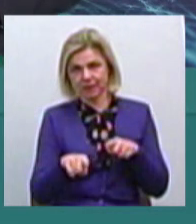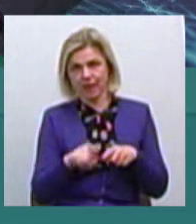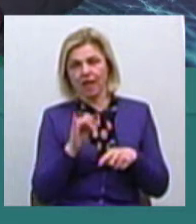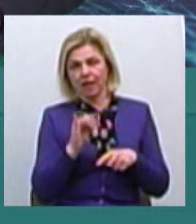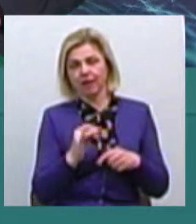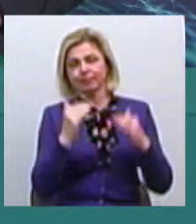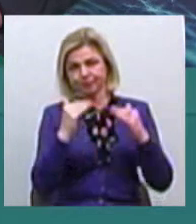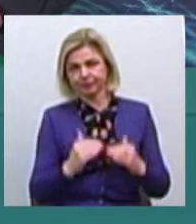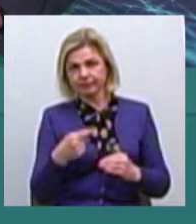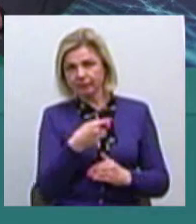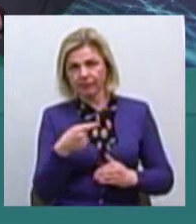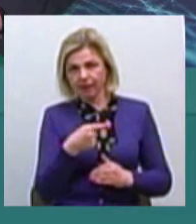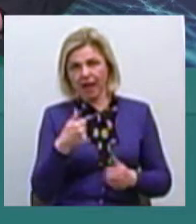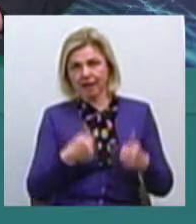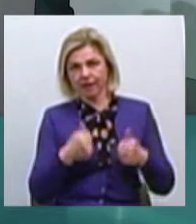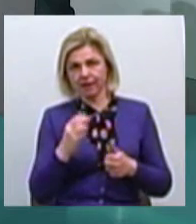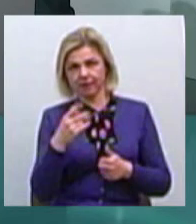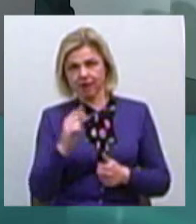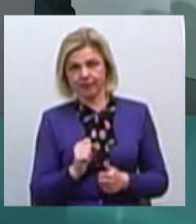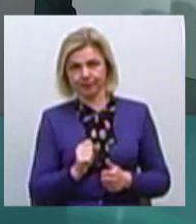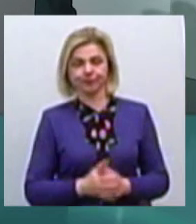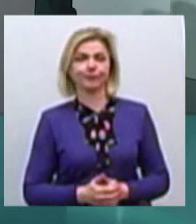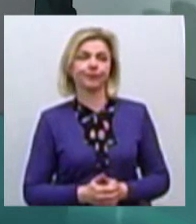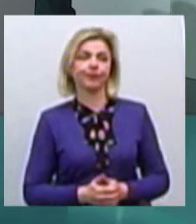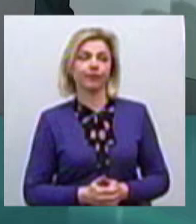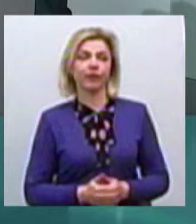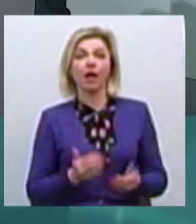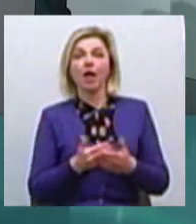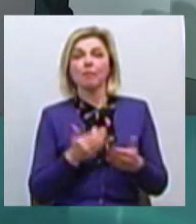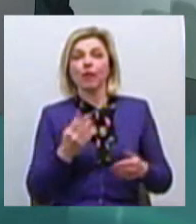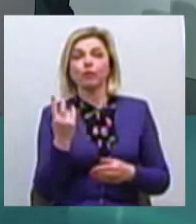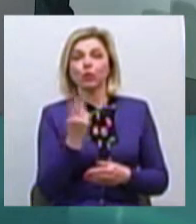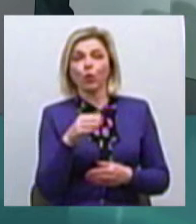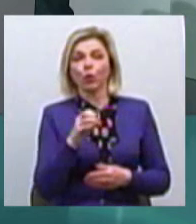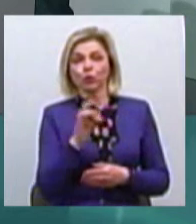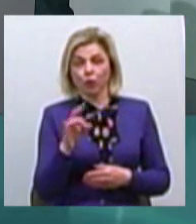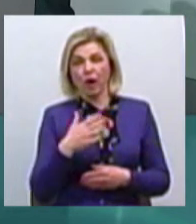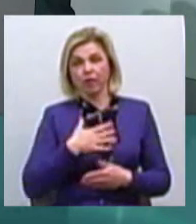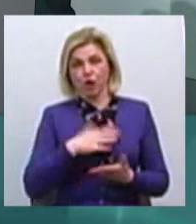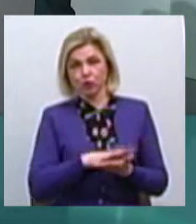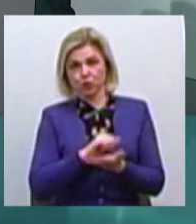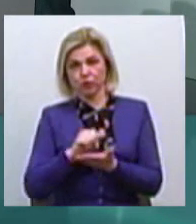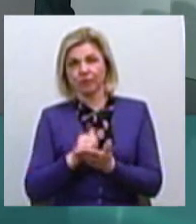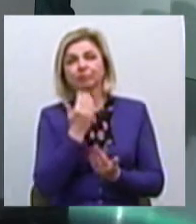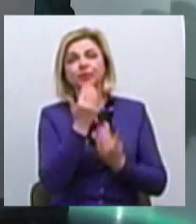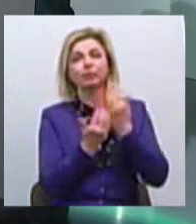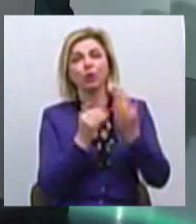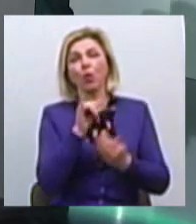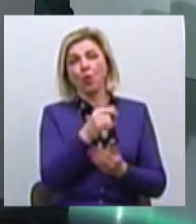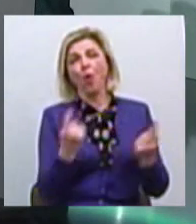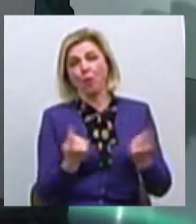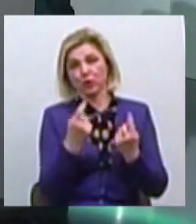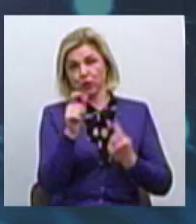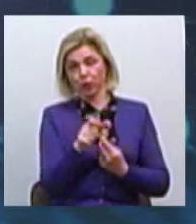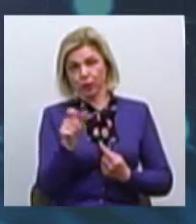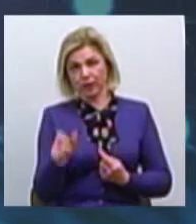рейтинга. Напередодні другого туру наші колеги поцікавились на вулицях Миколаєва, у пересічних, в принципі, громадян.